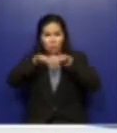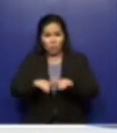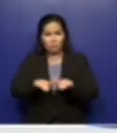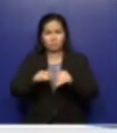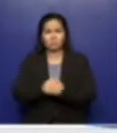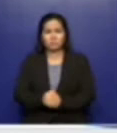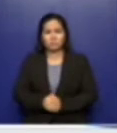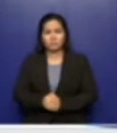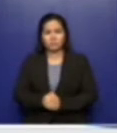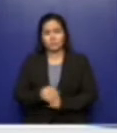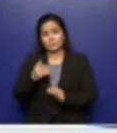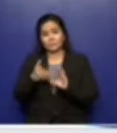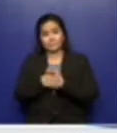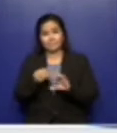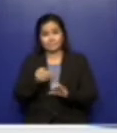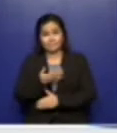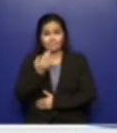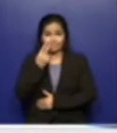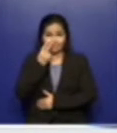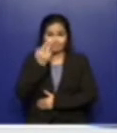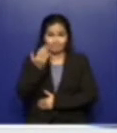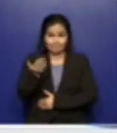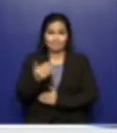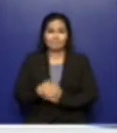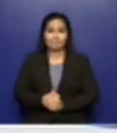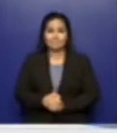ยขึ้นสไลด์ให้ด้วยครับ